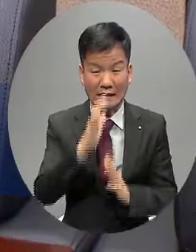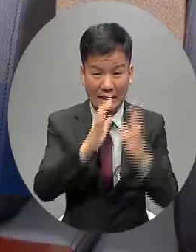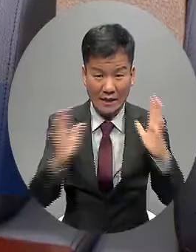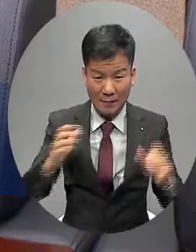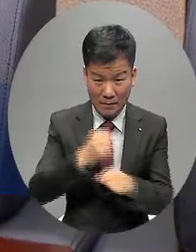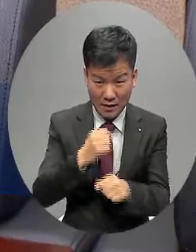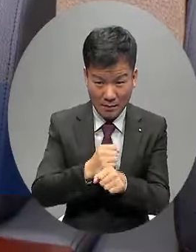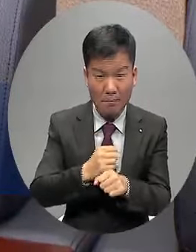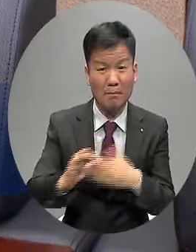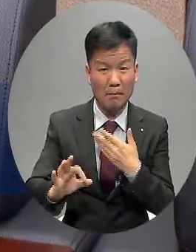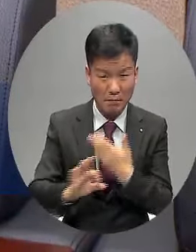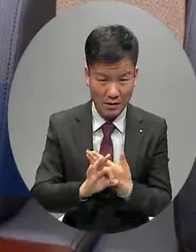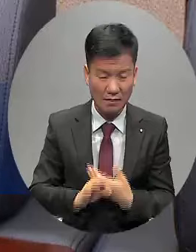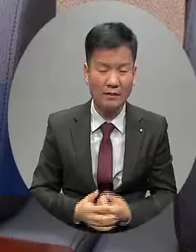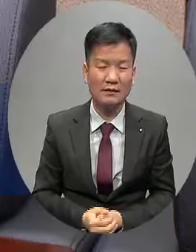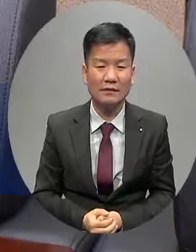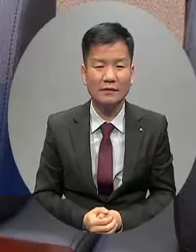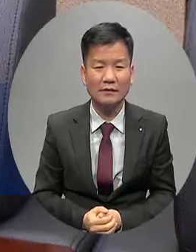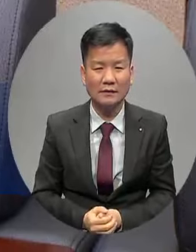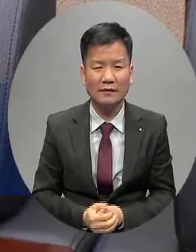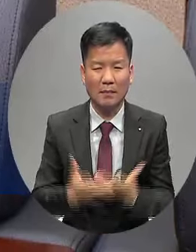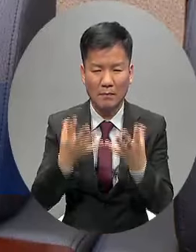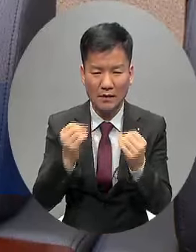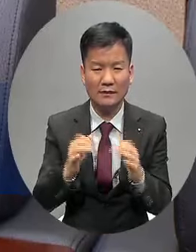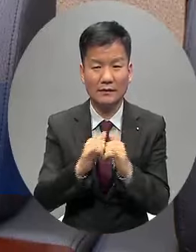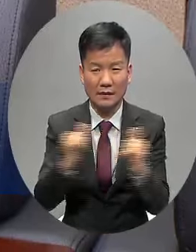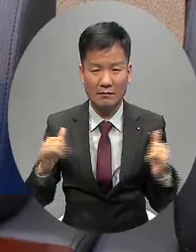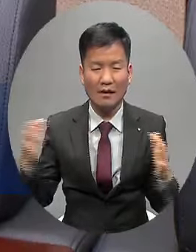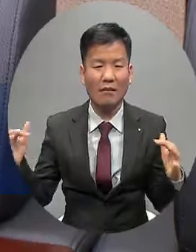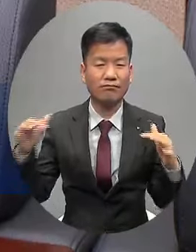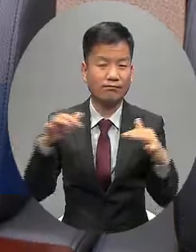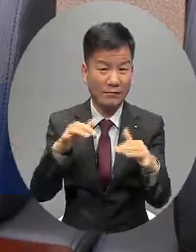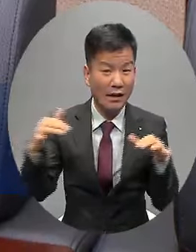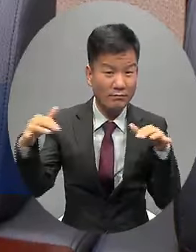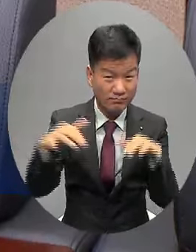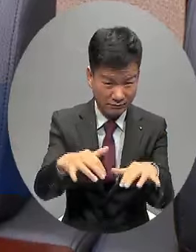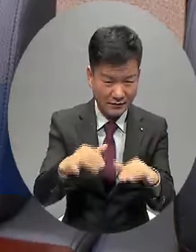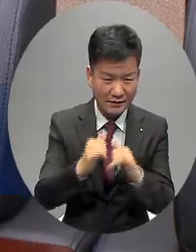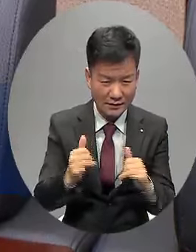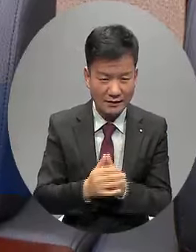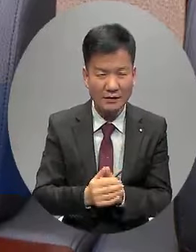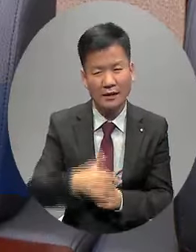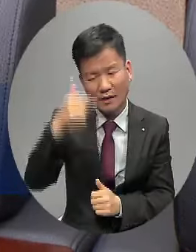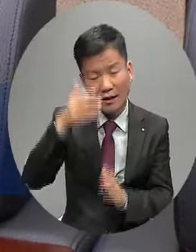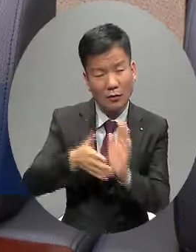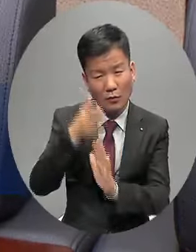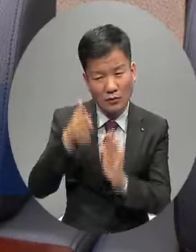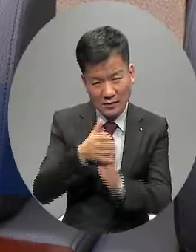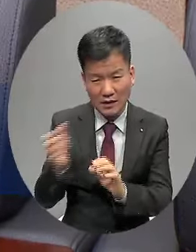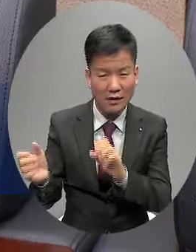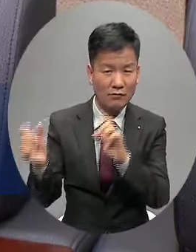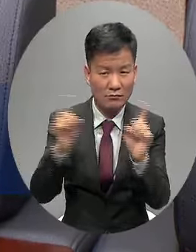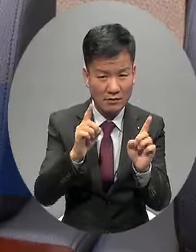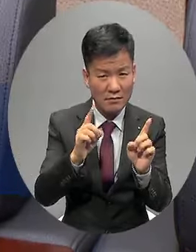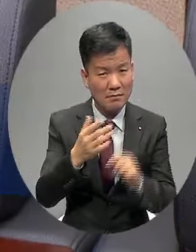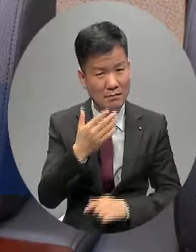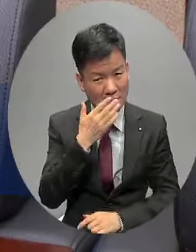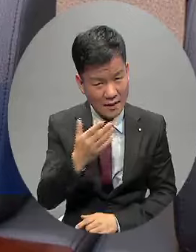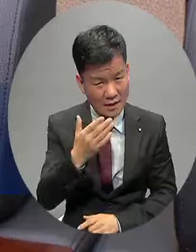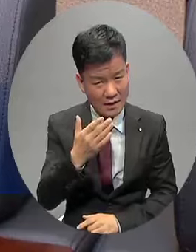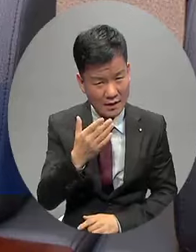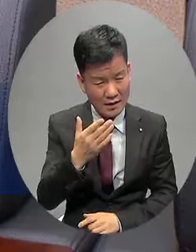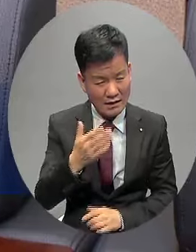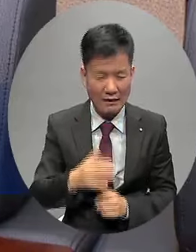하면 과연 굉장히 많은 사람들이 몰려서 원도심 활성화에 효과가 있을까? 저는